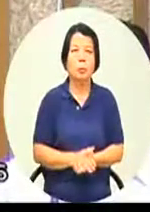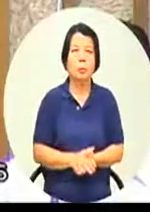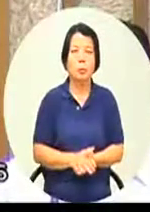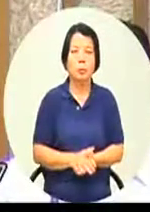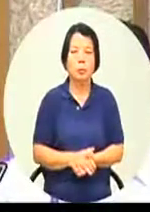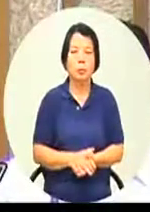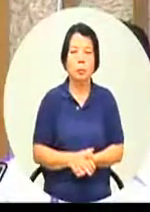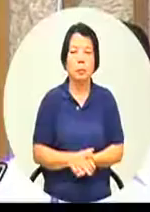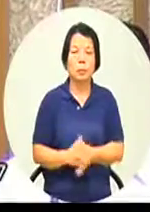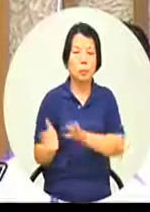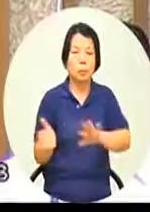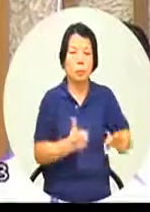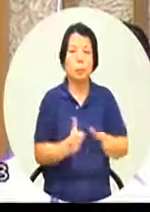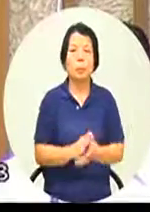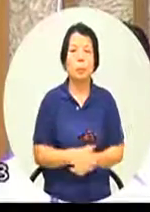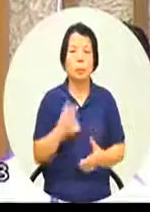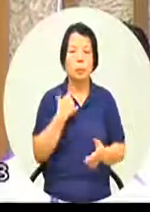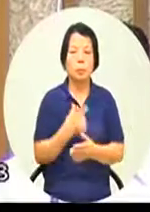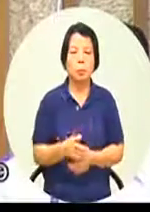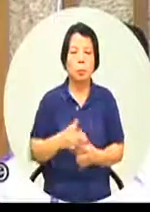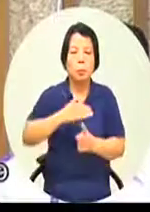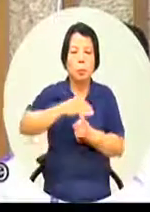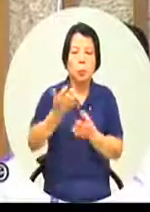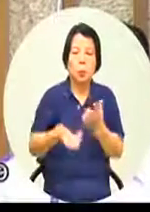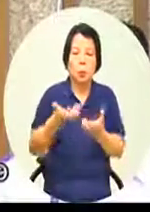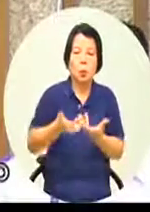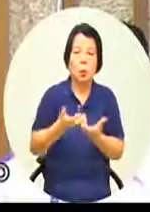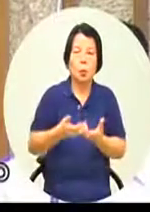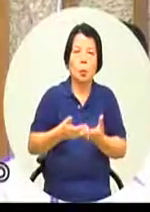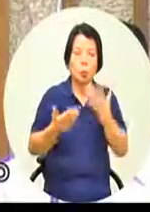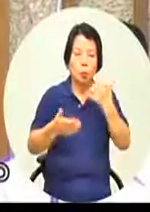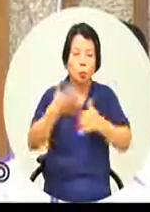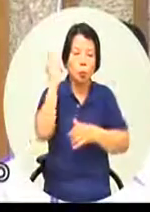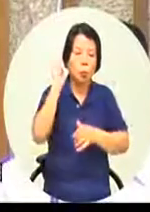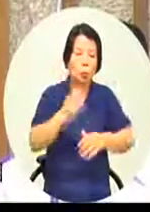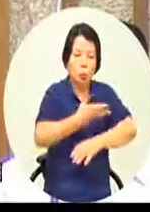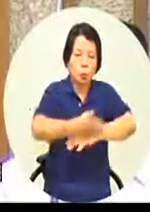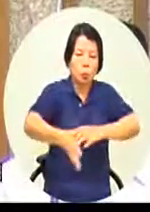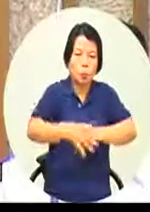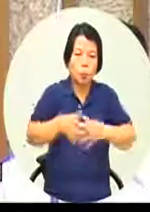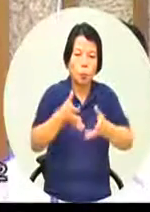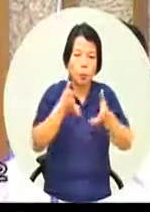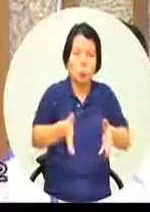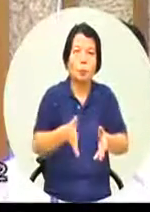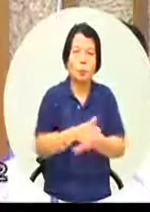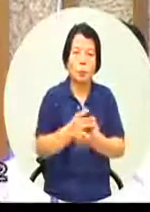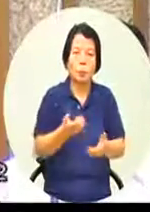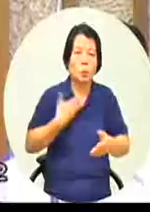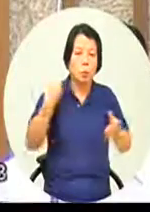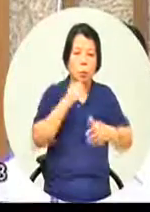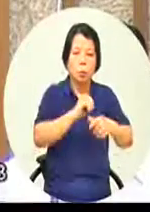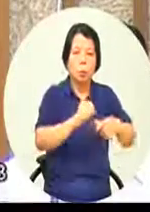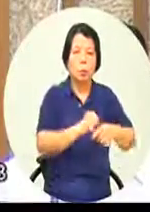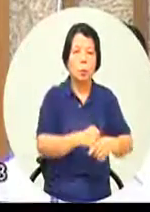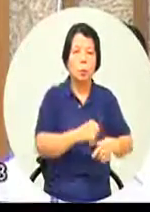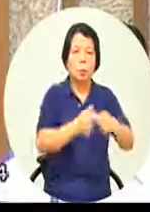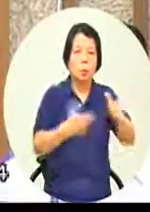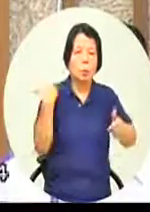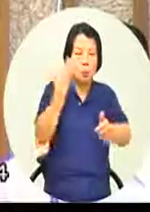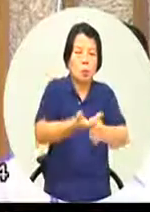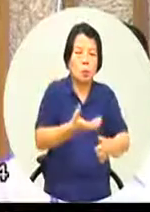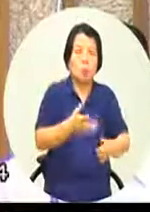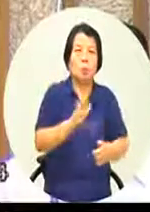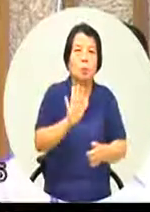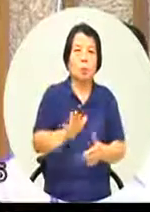外就是说在整个温排水的部分，我们现在正在 有已经有委托相关的这一些单，有委